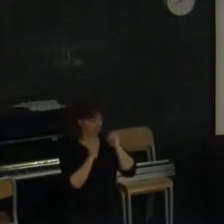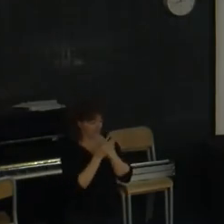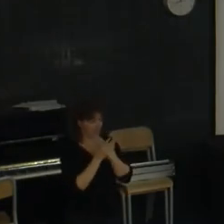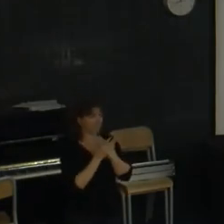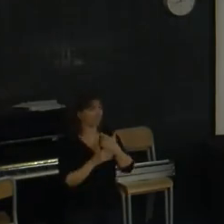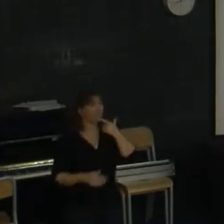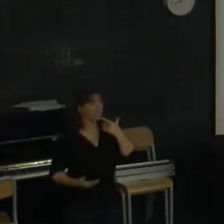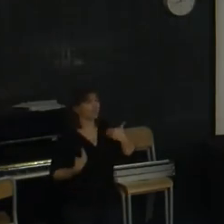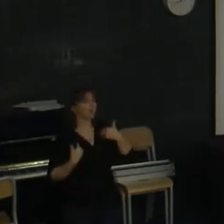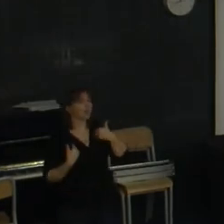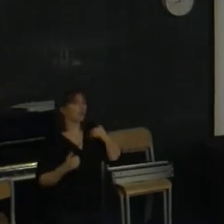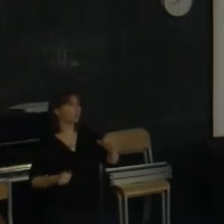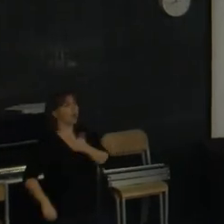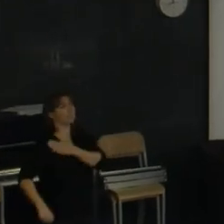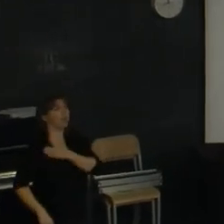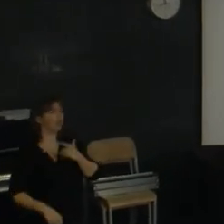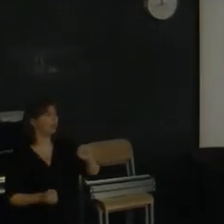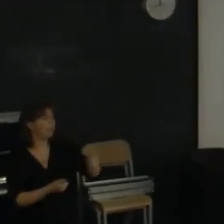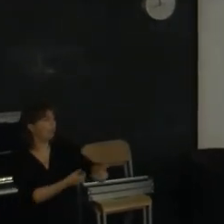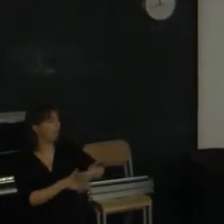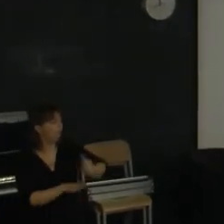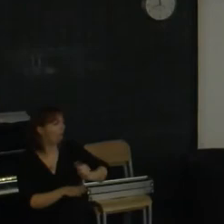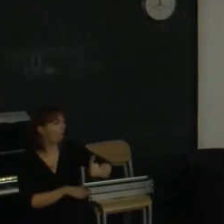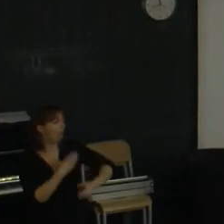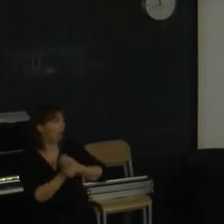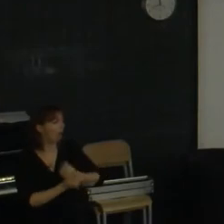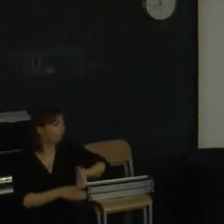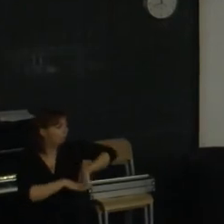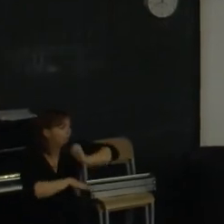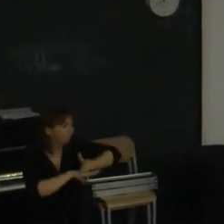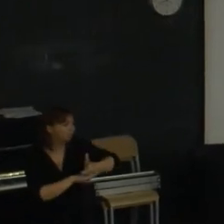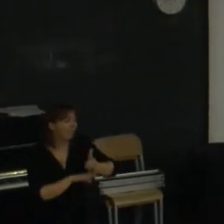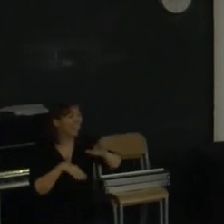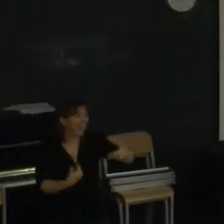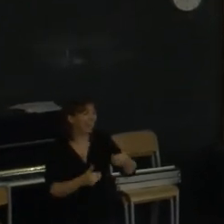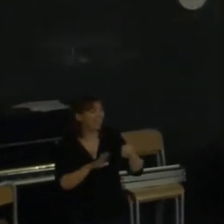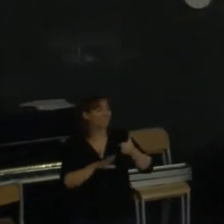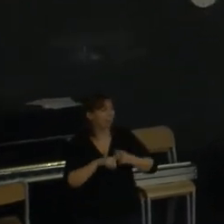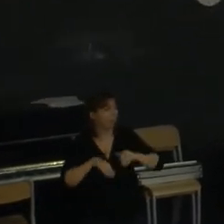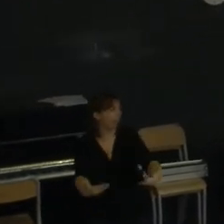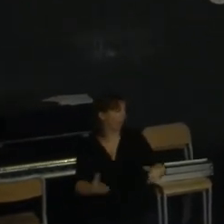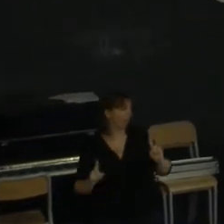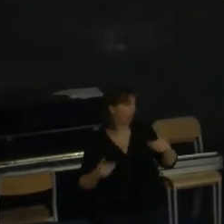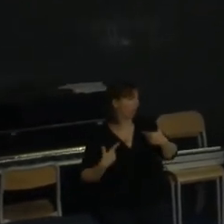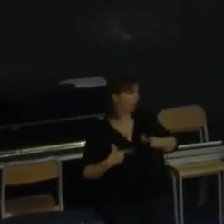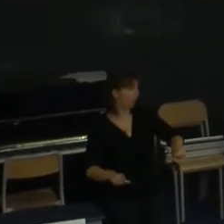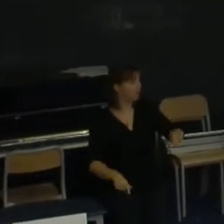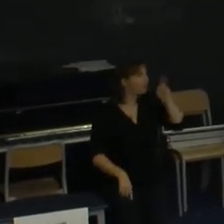si vous me voyez tout à l'heure, vous pouvez m'offrir une bière, on peut aller boire un verre, etc. Après 18h30, quand j'aurai fini de